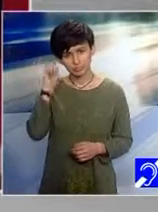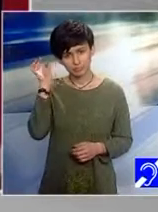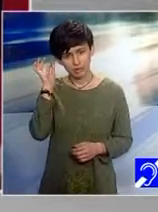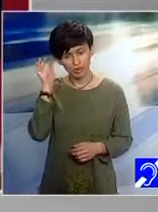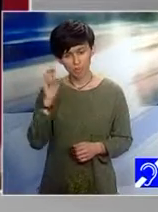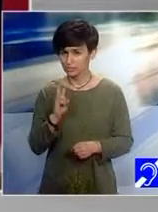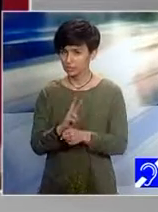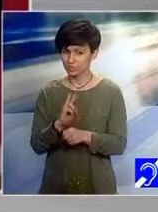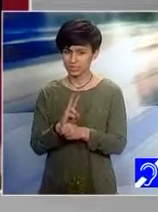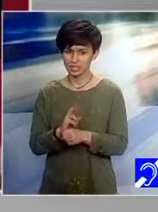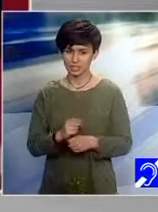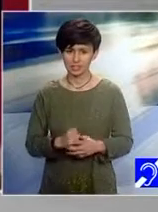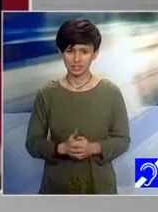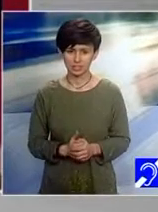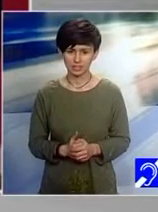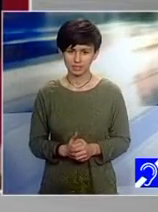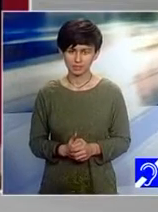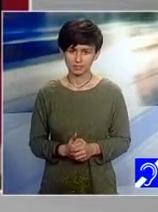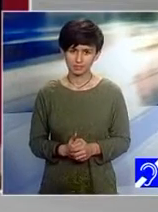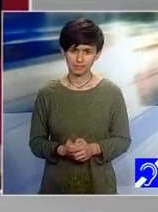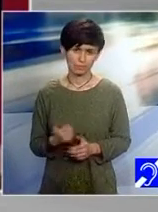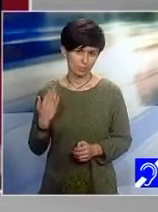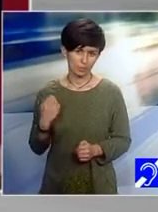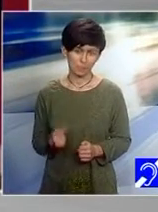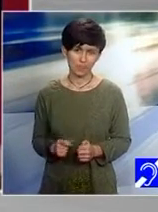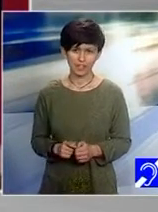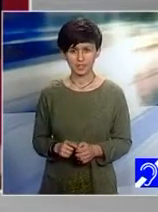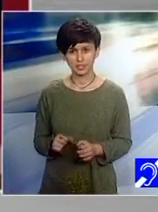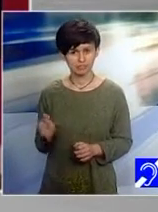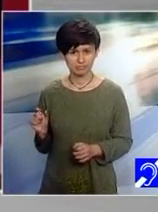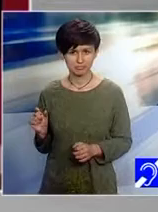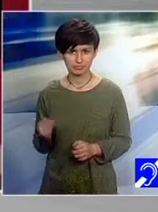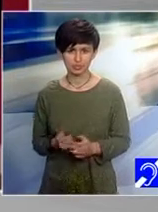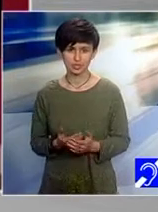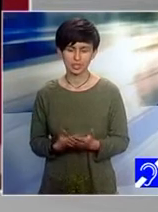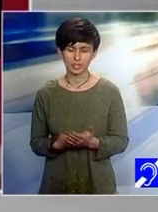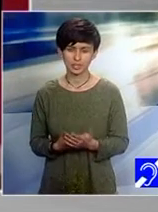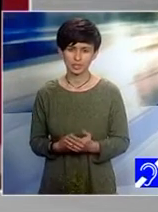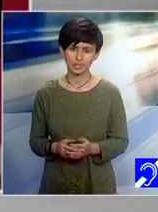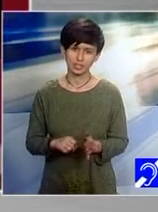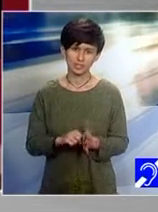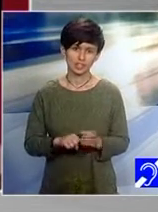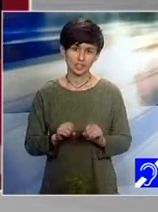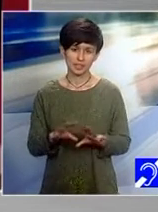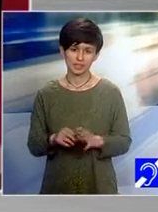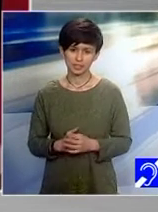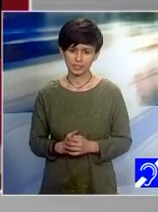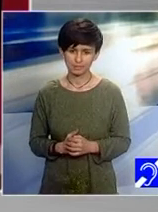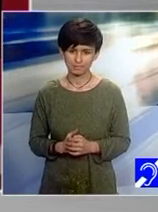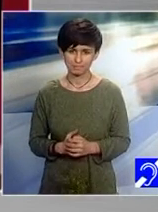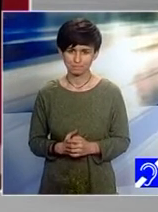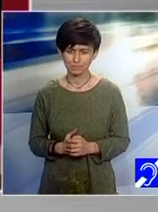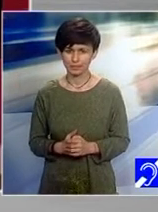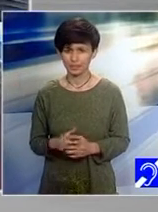pot să Era varianta pentru emisiunea aceasta. Este fascinantă și interesantă și